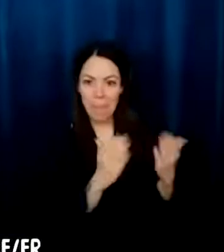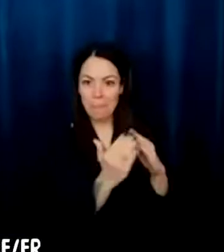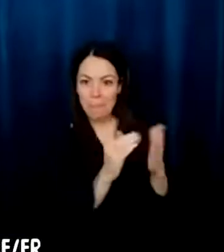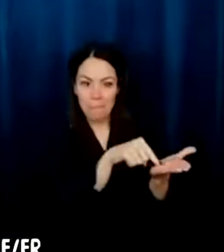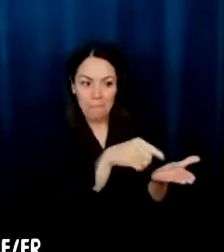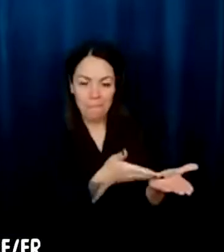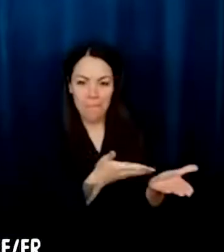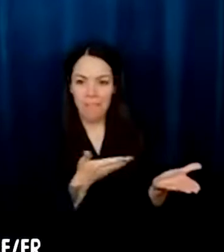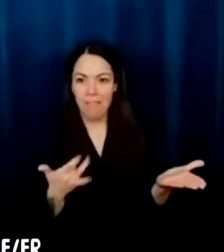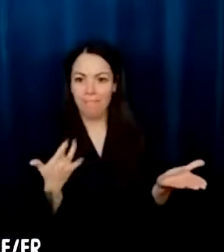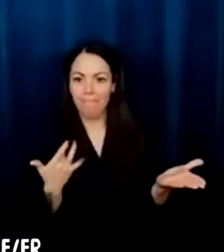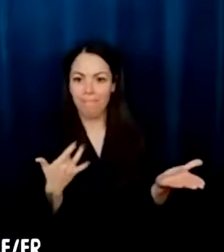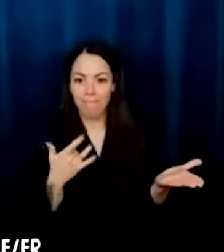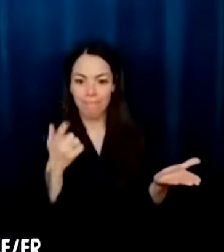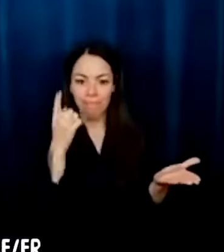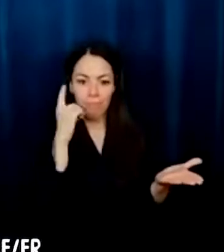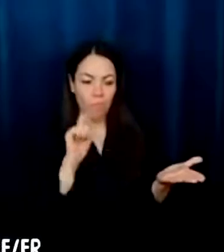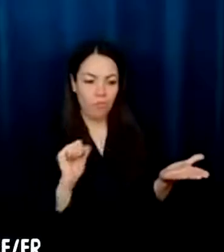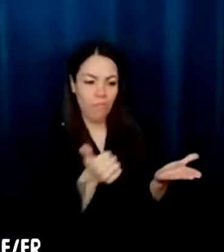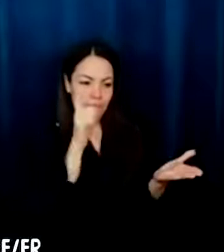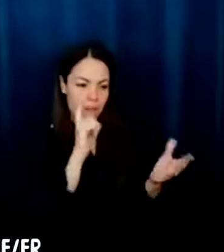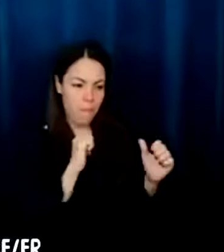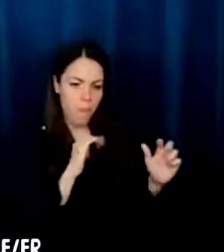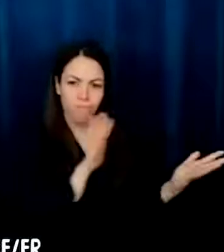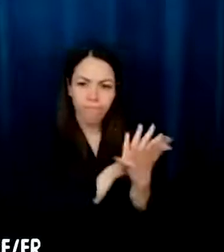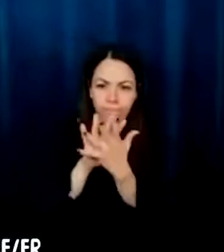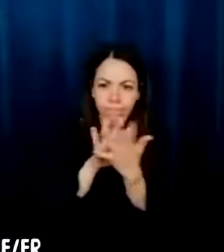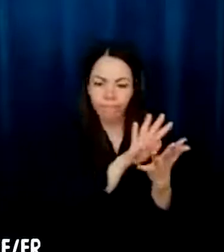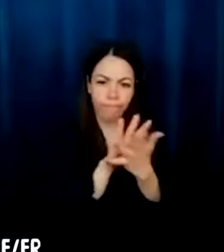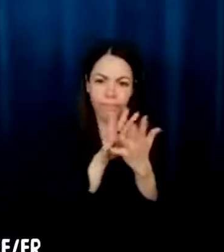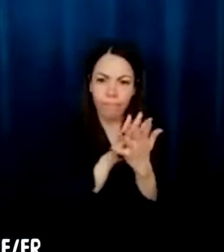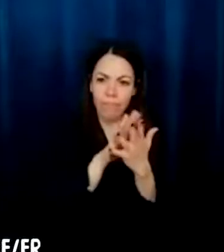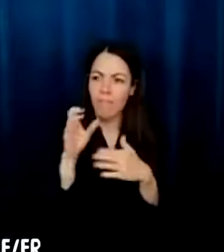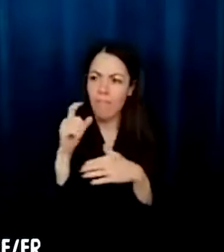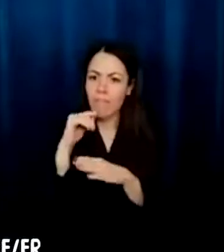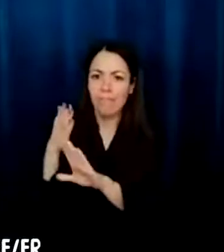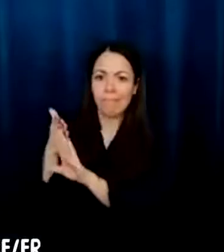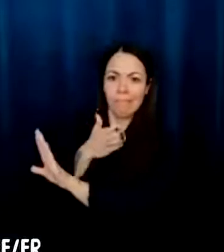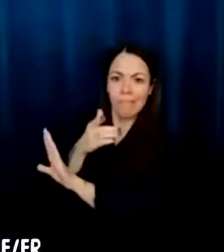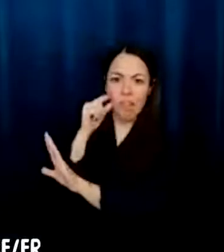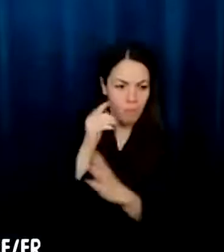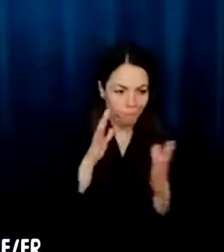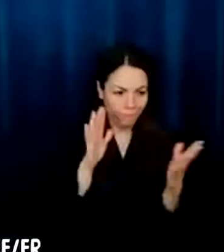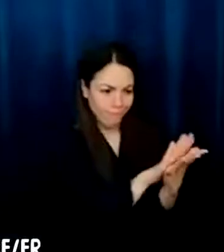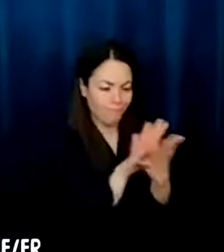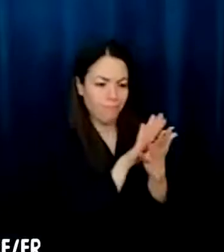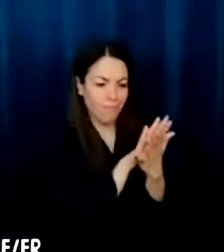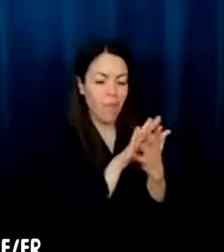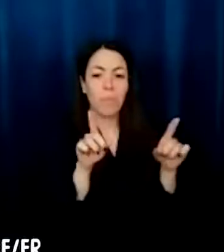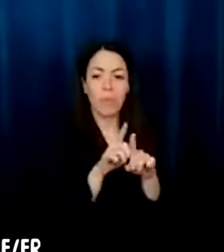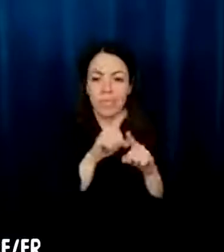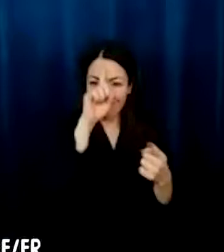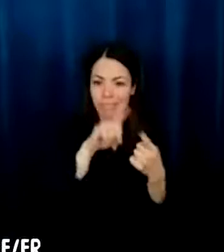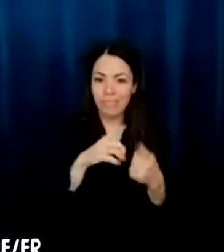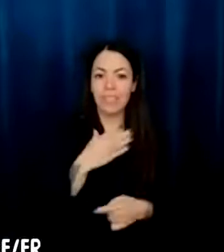hyper ce genre de structure où on peut se retrouver entre femmes en difficulté, et aussi ne pas toujours présenter la sexualité comme étant un moment de douleur,